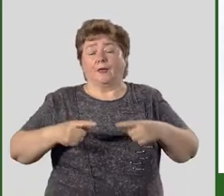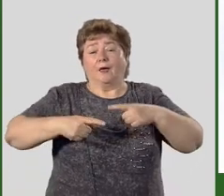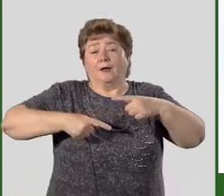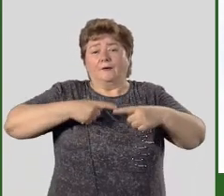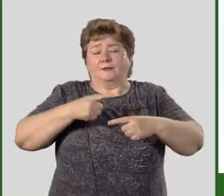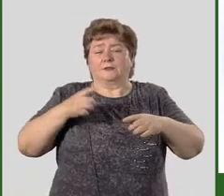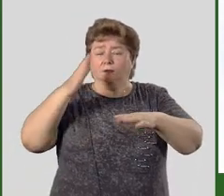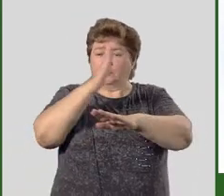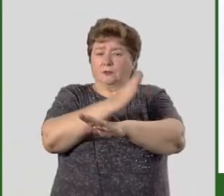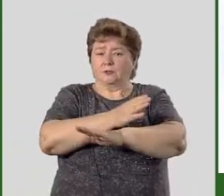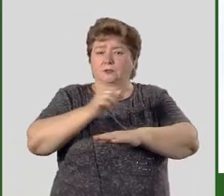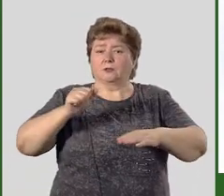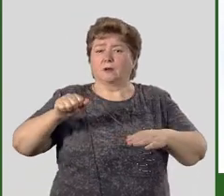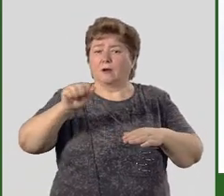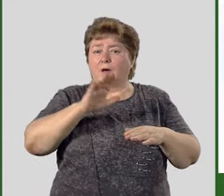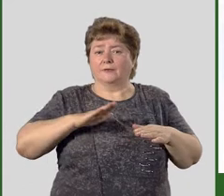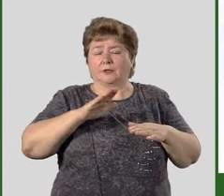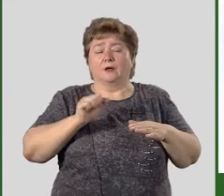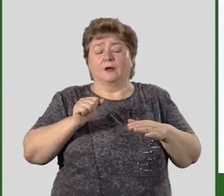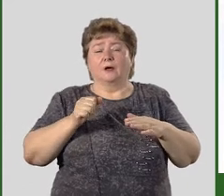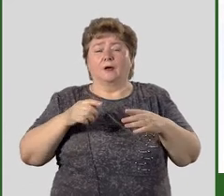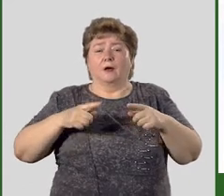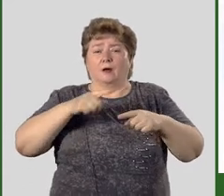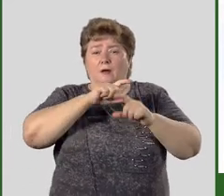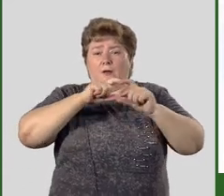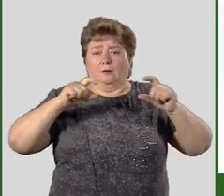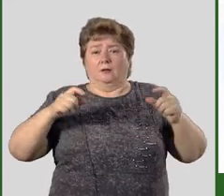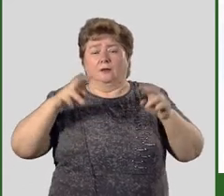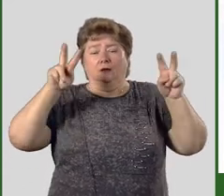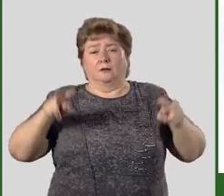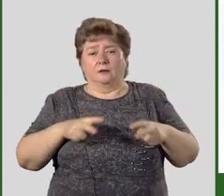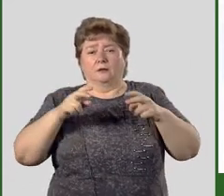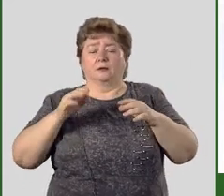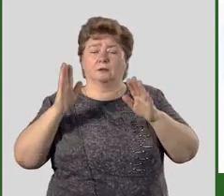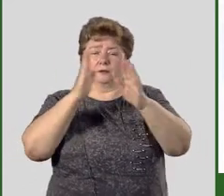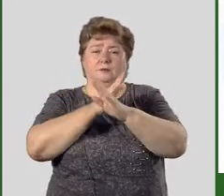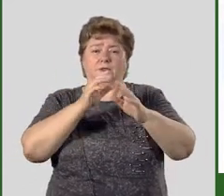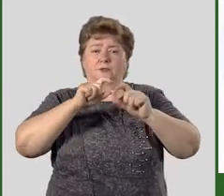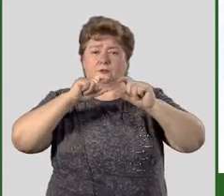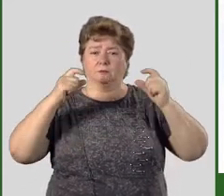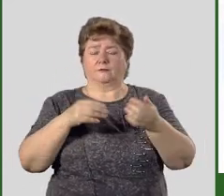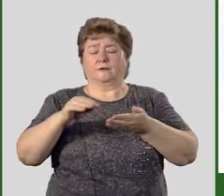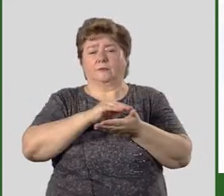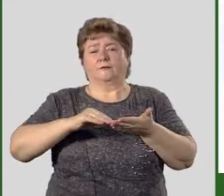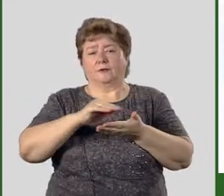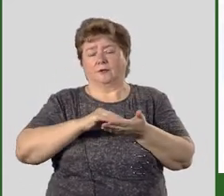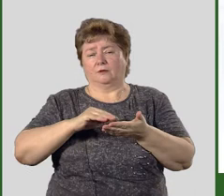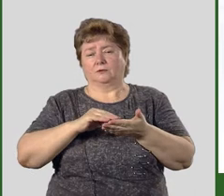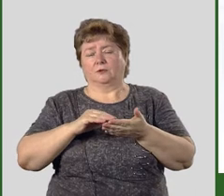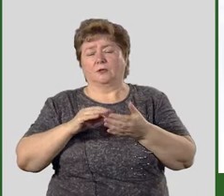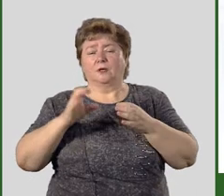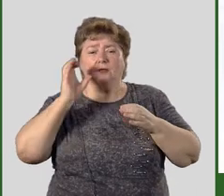Вследствие пересечения Африки посередине линии экватора климатические пояса повторяются